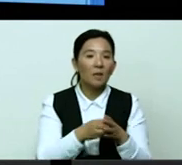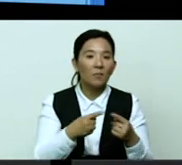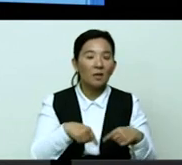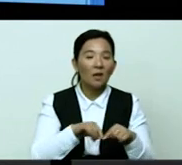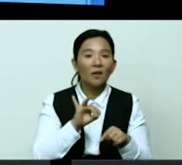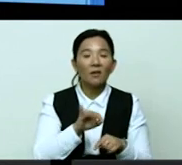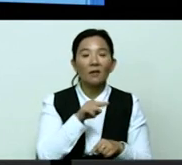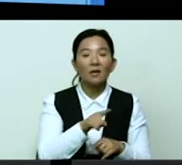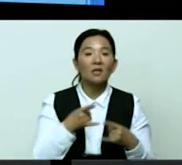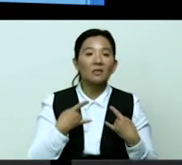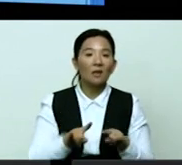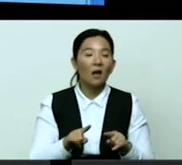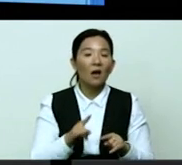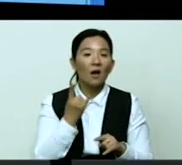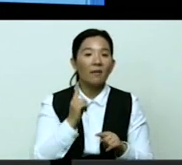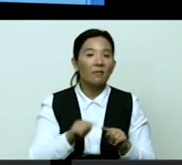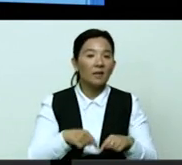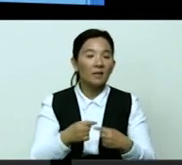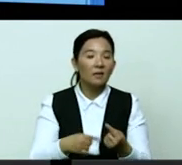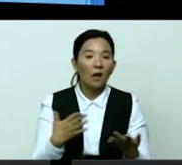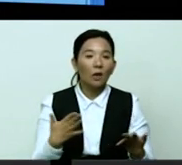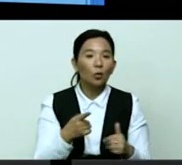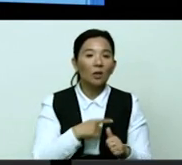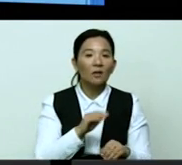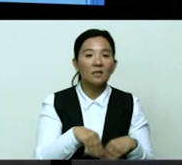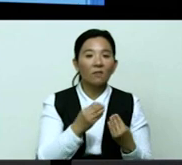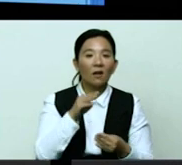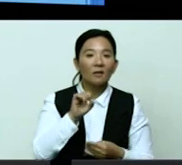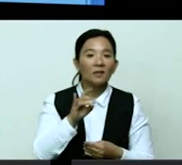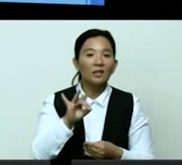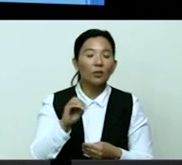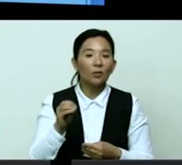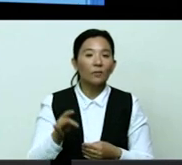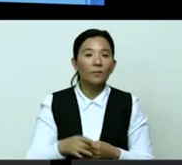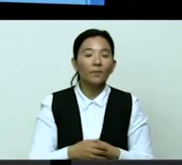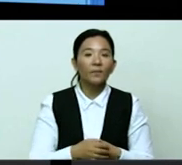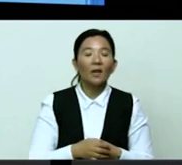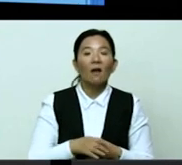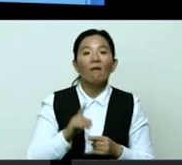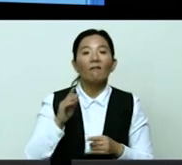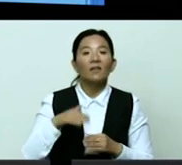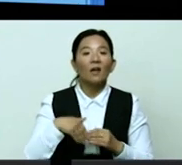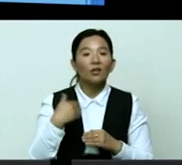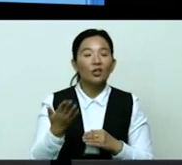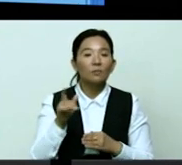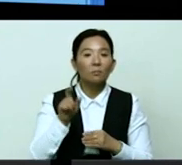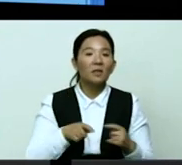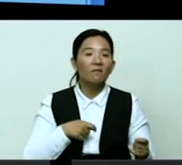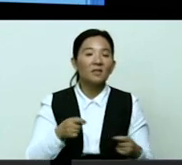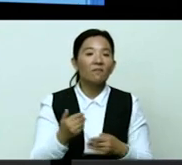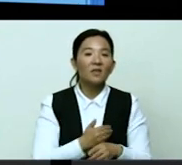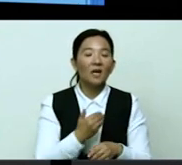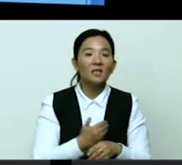ему родила наследника, которого он назвал Тангриор. В дальнейшем правителем